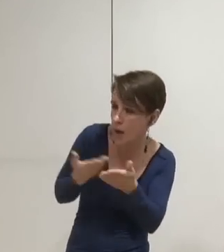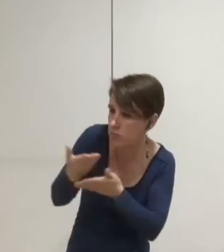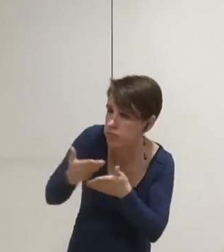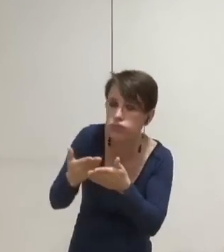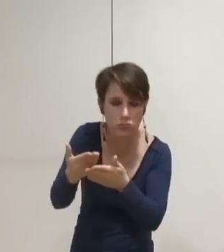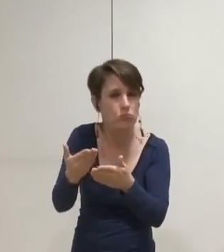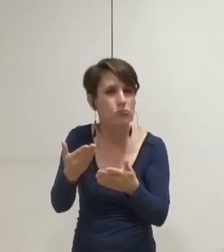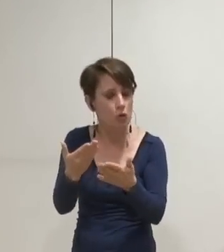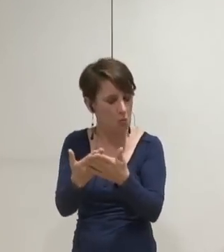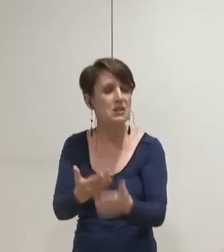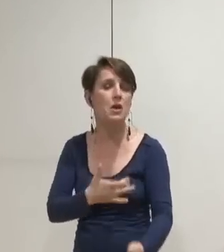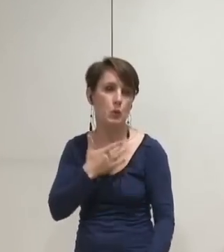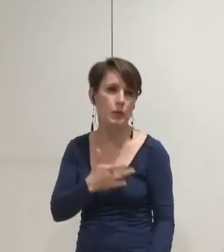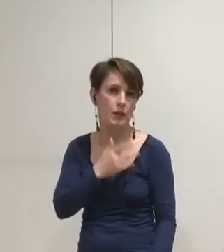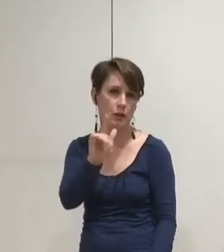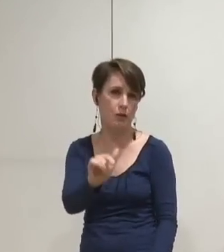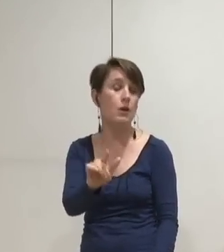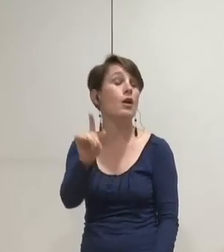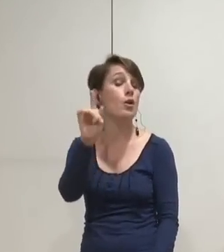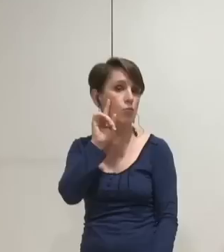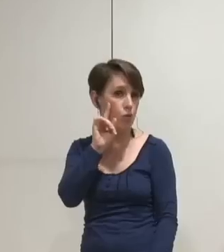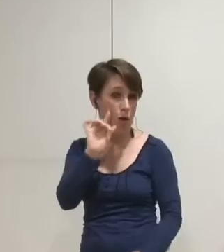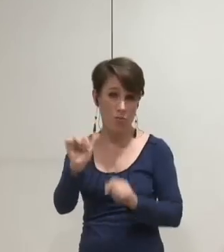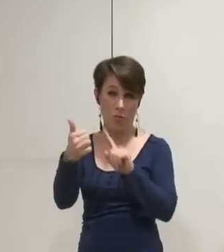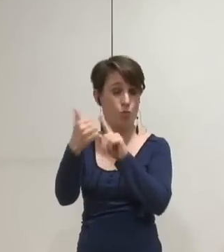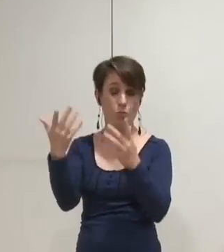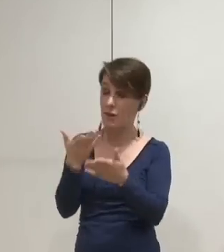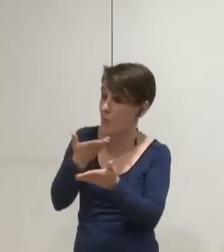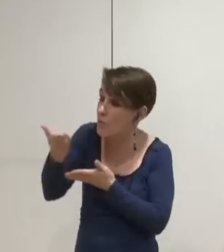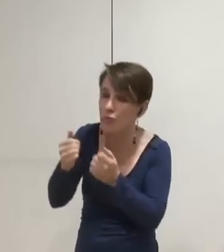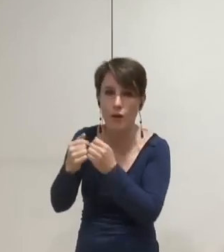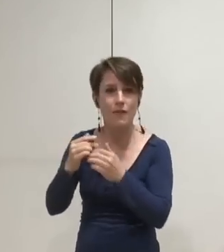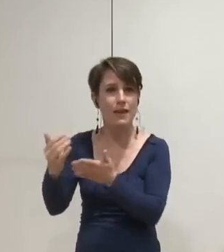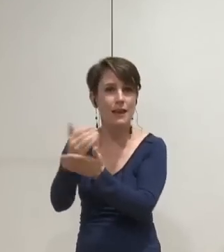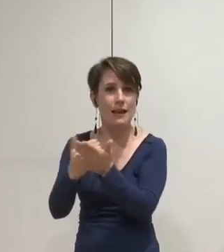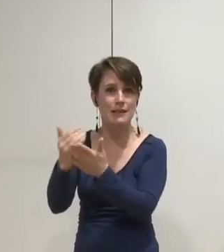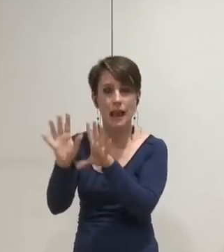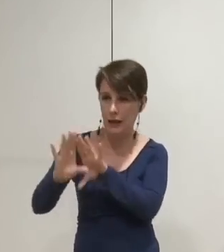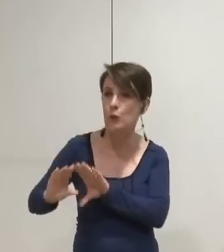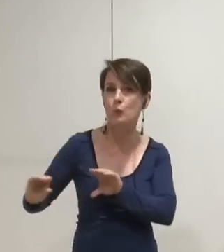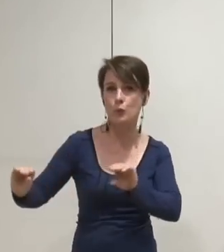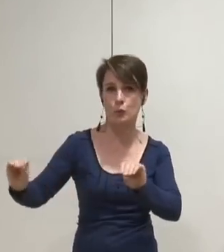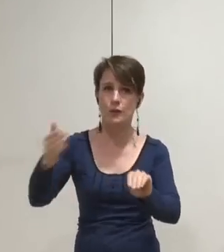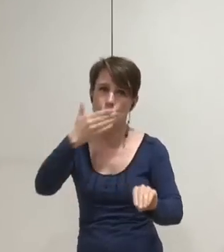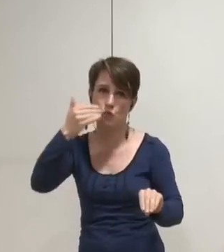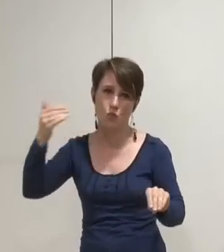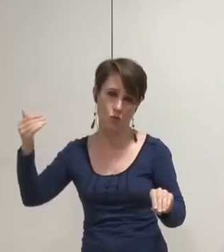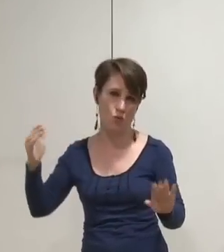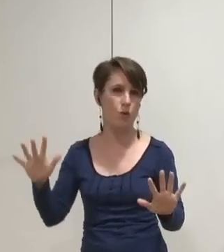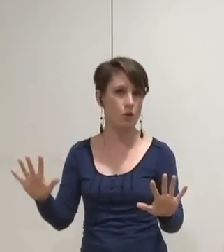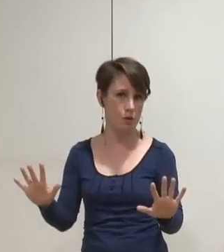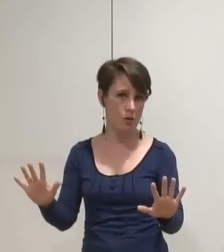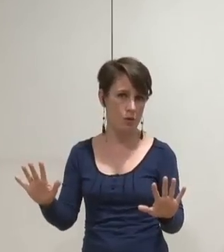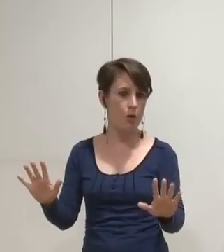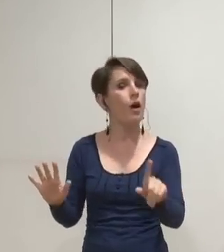d'une part le dialogue social a été apaisé avec les salariés de GG certes la